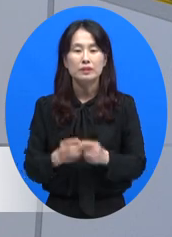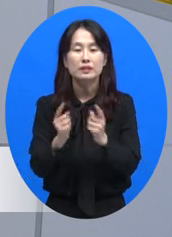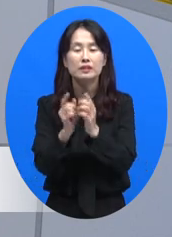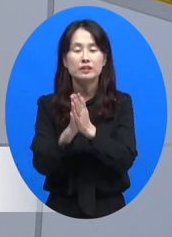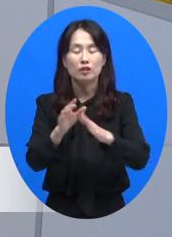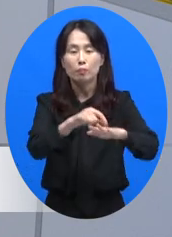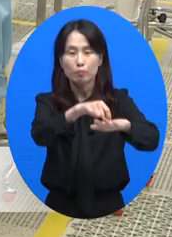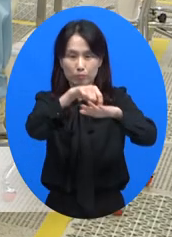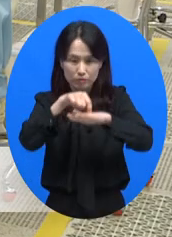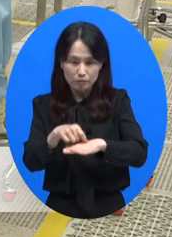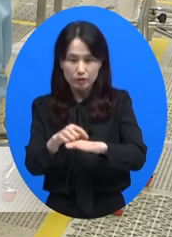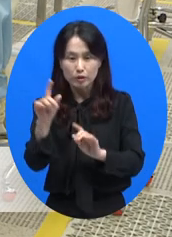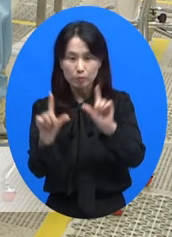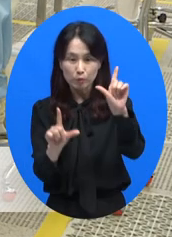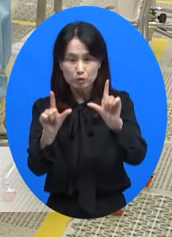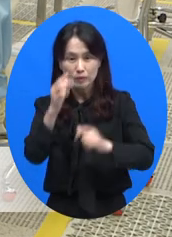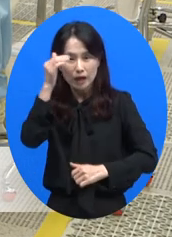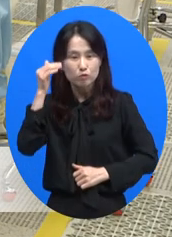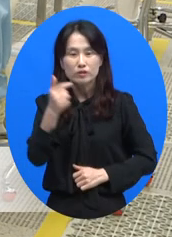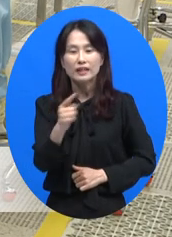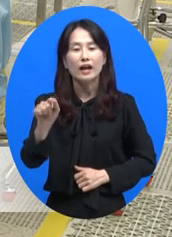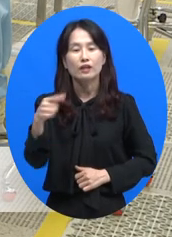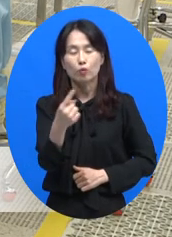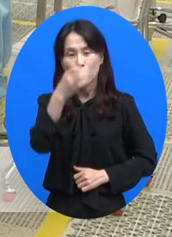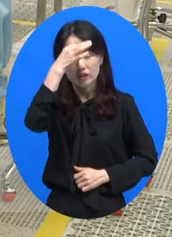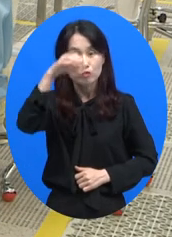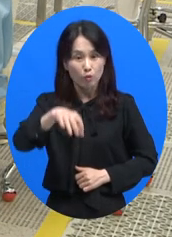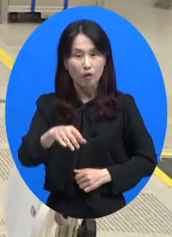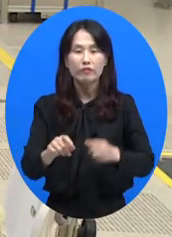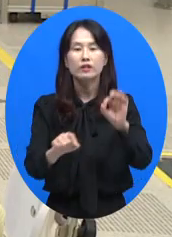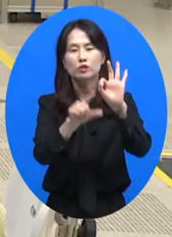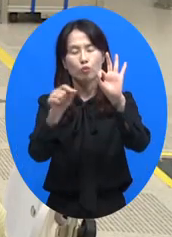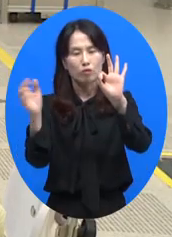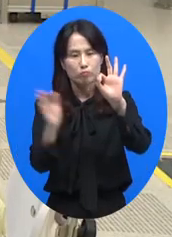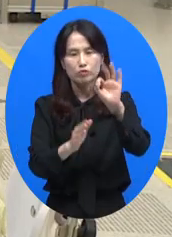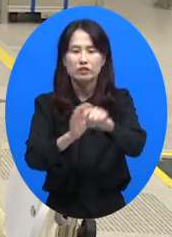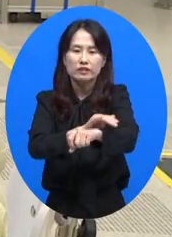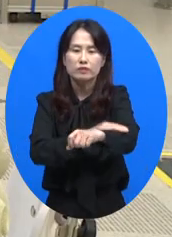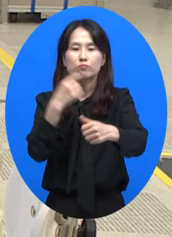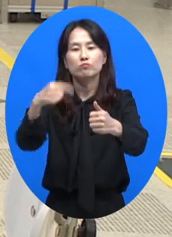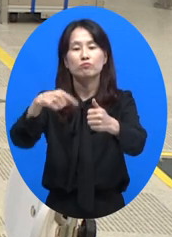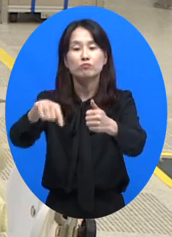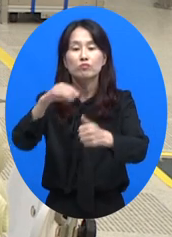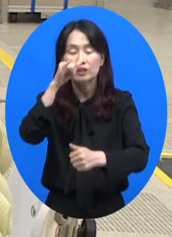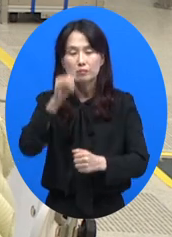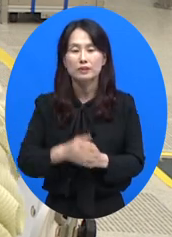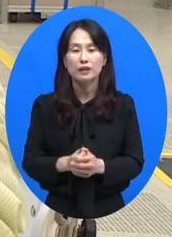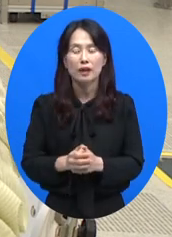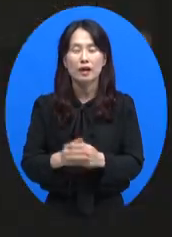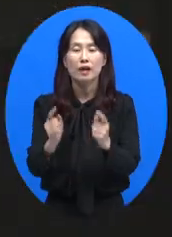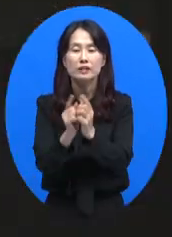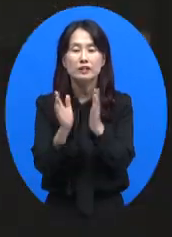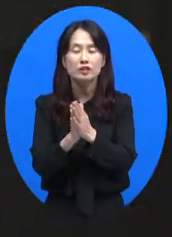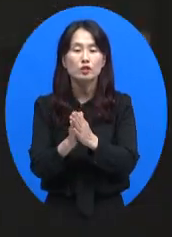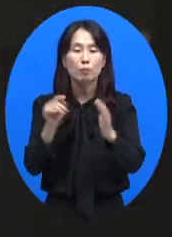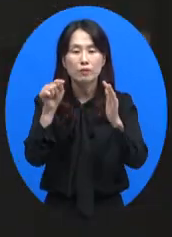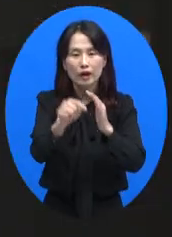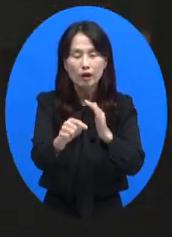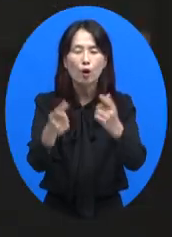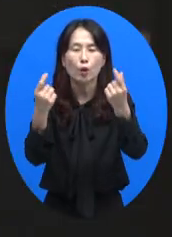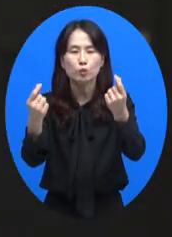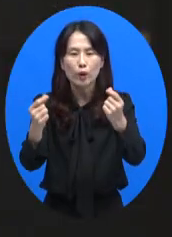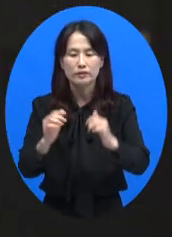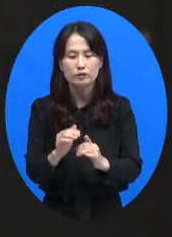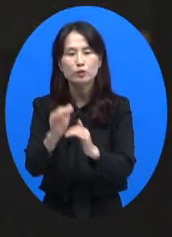공정 현장을 그대로 옮겨놓은 듯한 한국 나노기술원. 이곳에서는 10월부터 실습 교육이 진행되는데 실무 현장에 나갔을